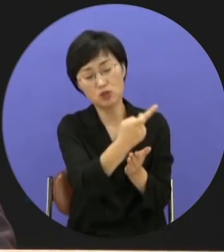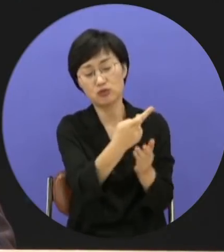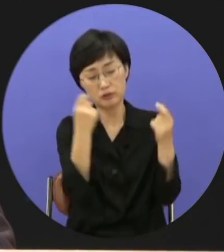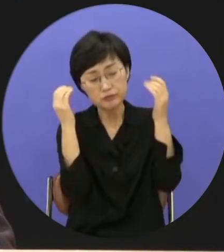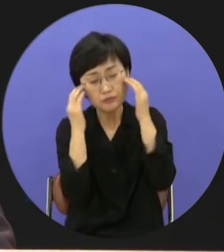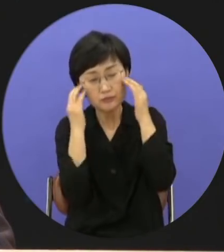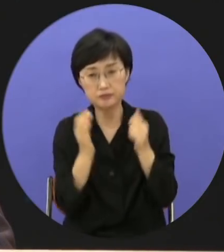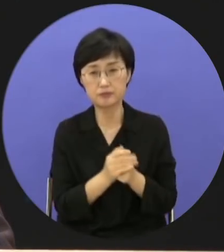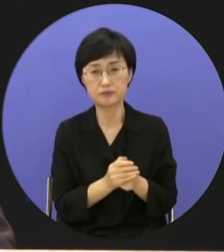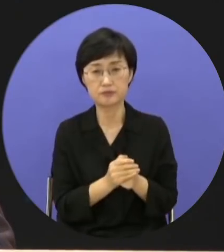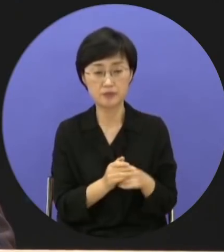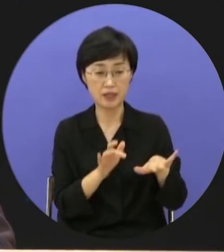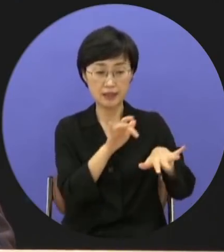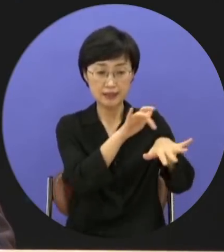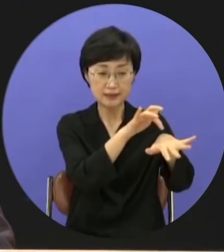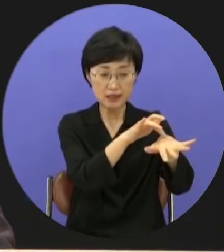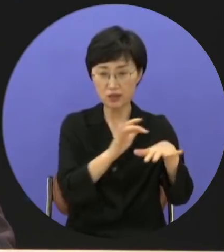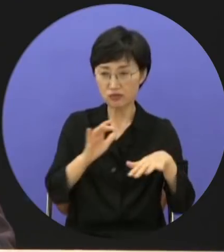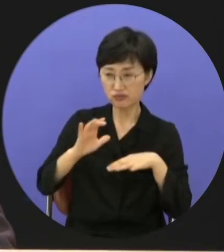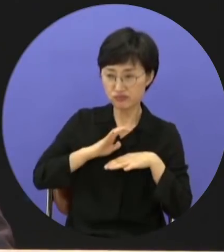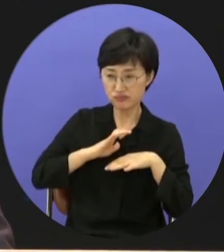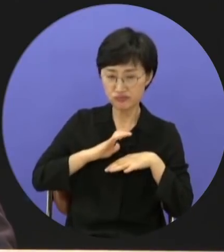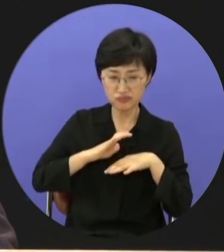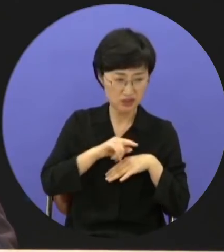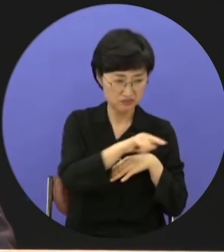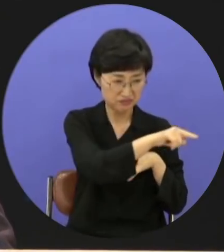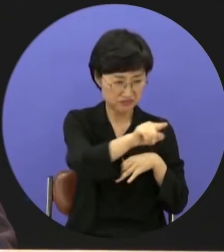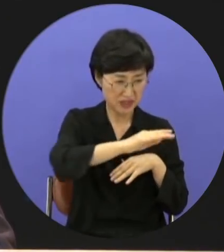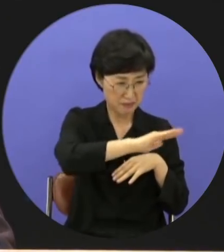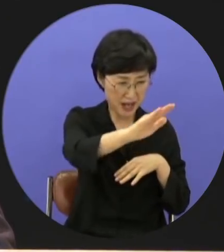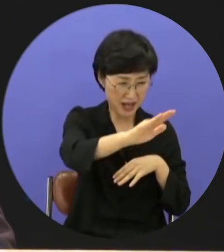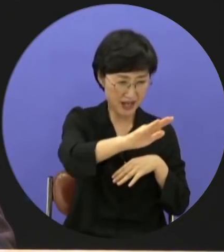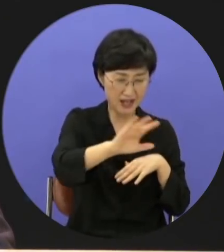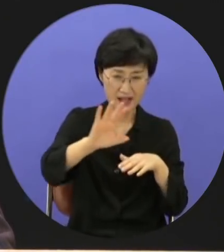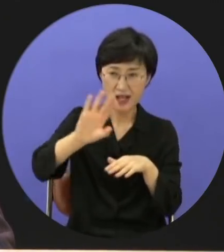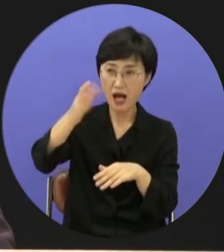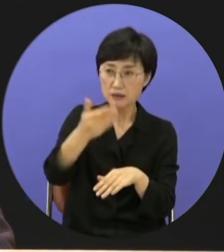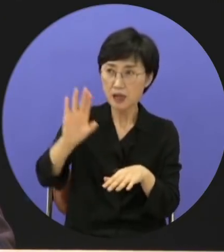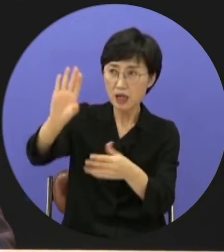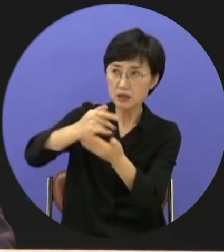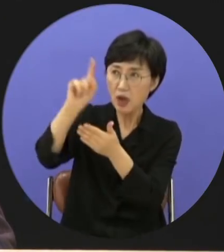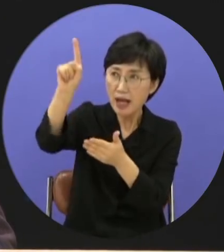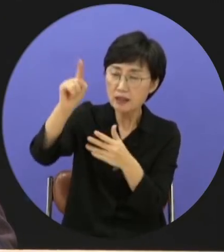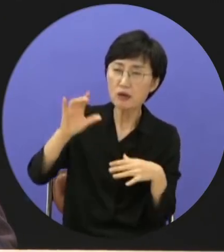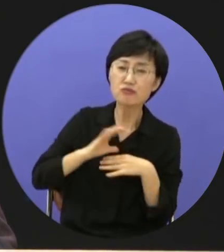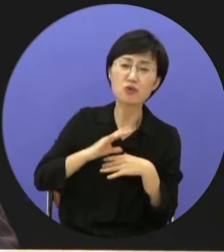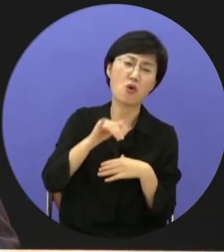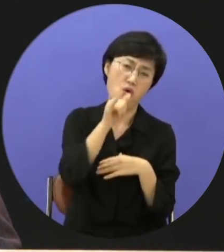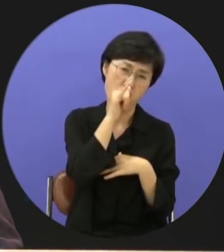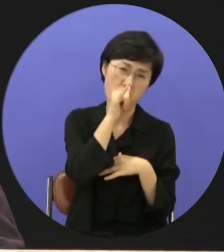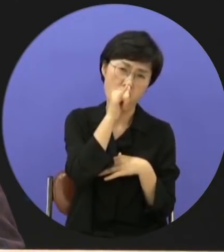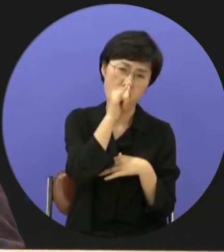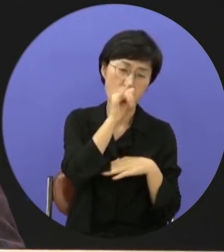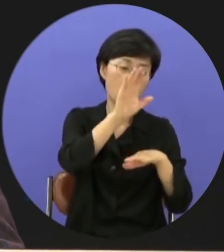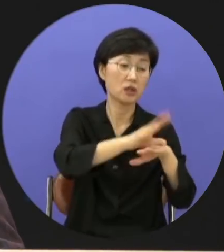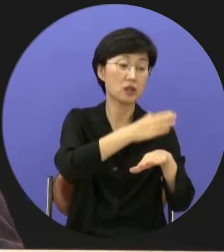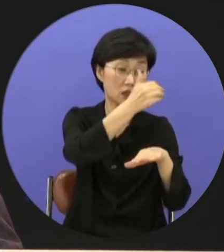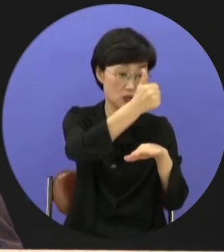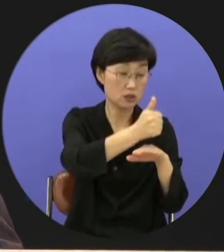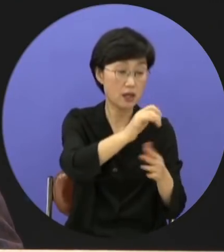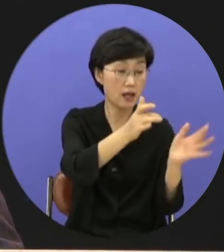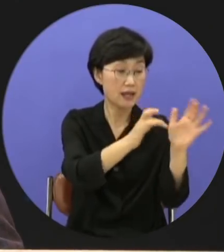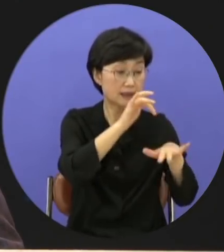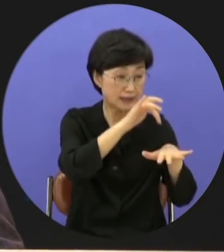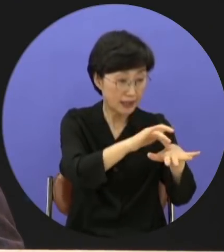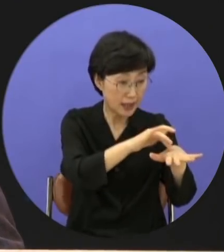그리스도만 두려워하는 사단은 눈에 보이지 않게 여러분을 항상 공격하고 있습니다. Satan is only afraid of Jesus Christ, and that